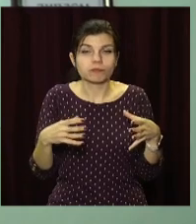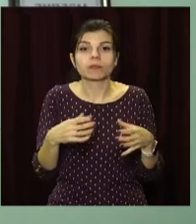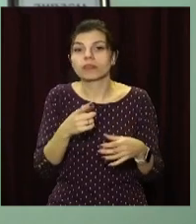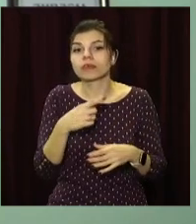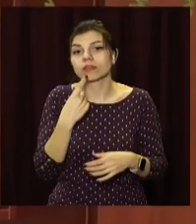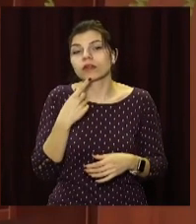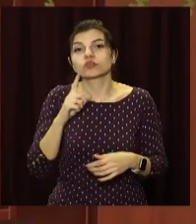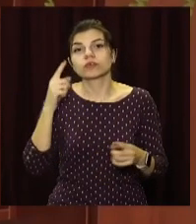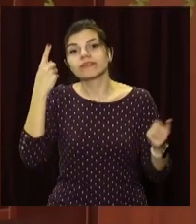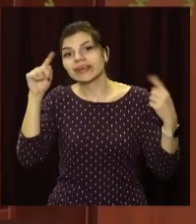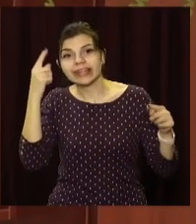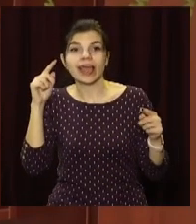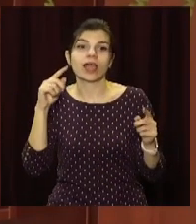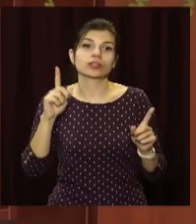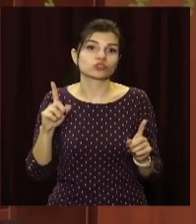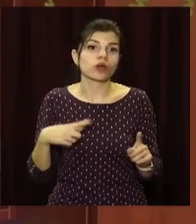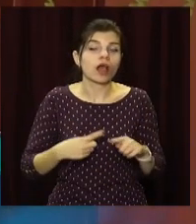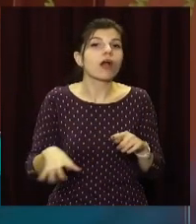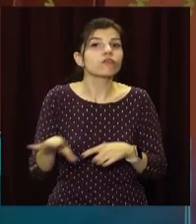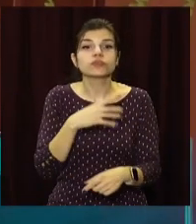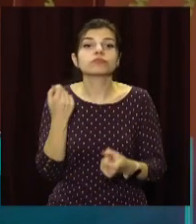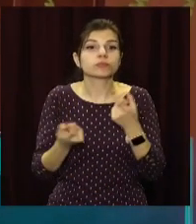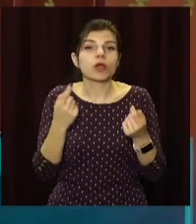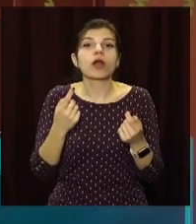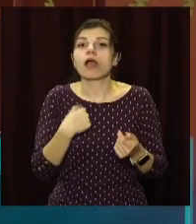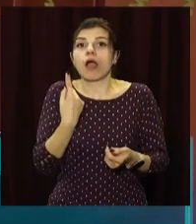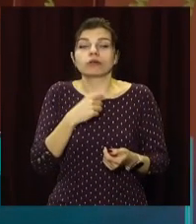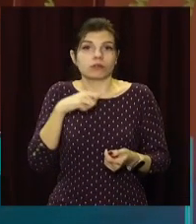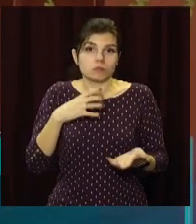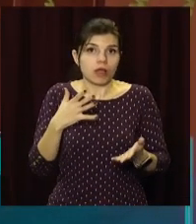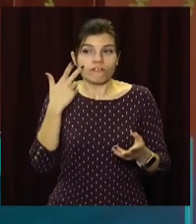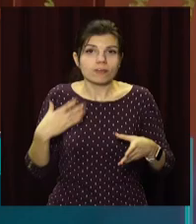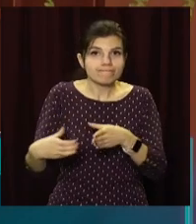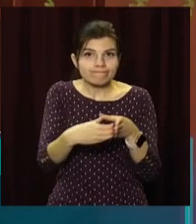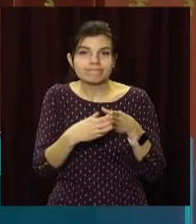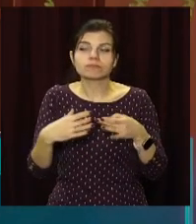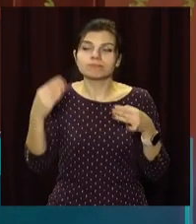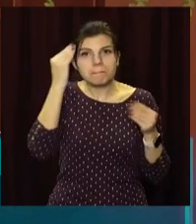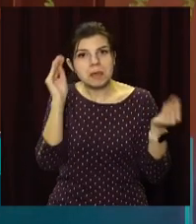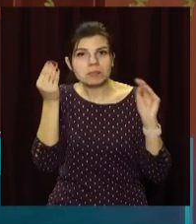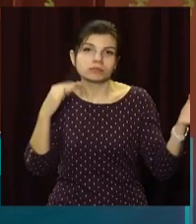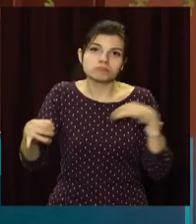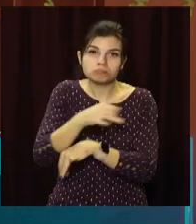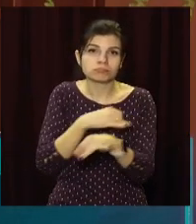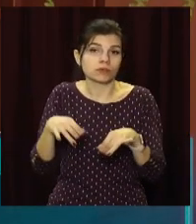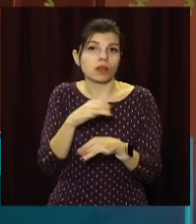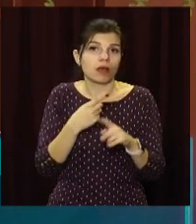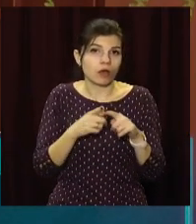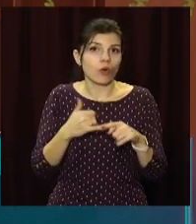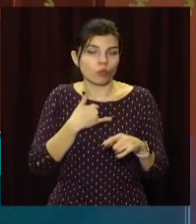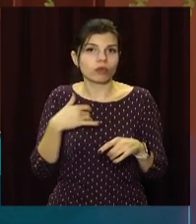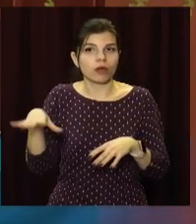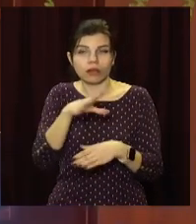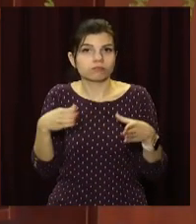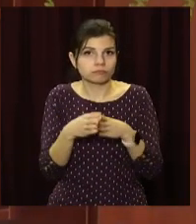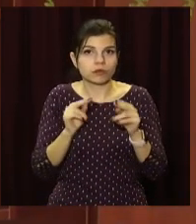поліцейських фантазій, ідей, воно народжується у нас спільно, колективно, колегіально. Досить творчий у нас